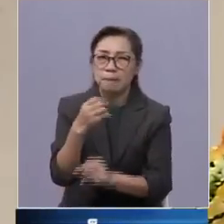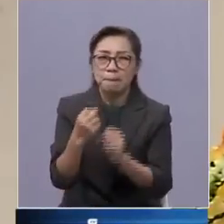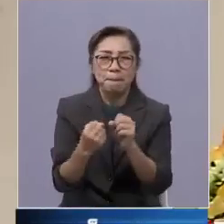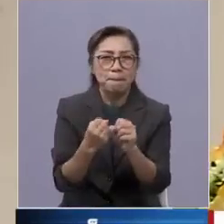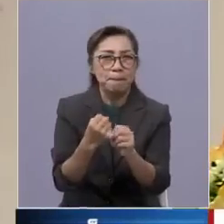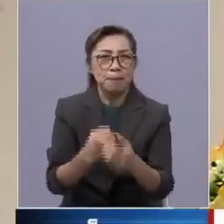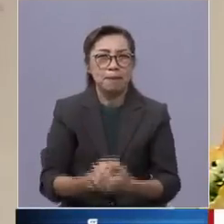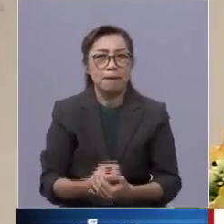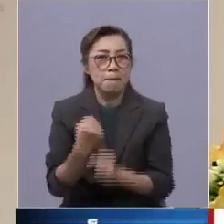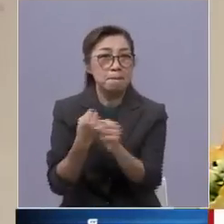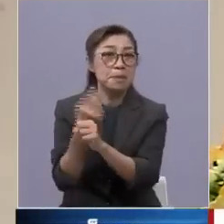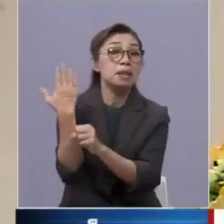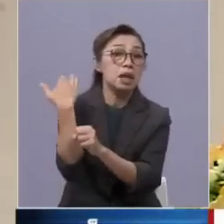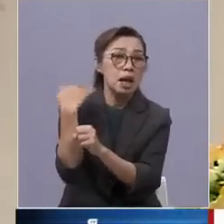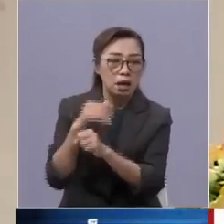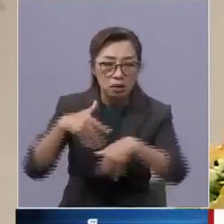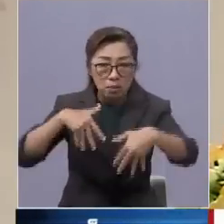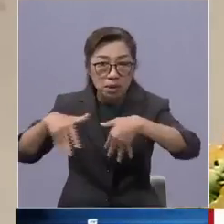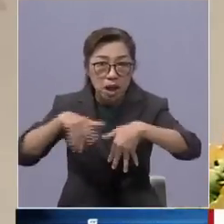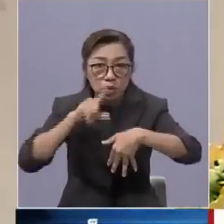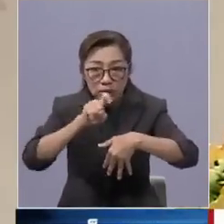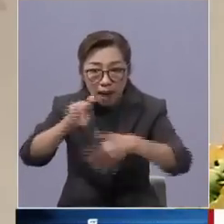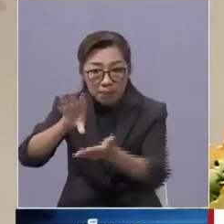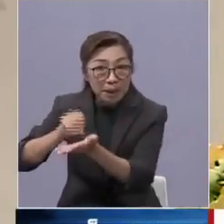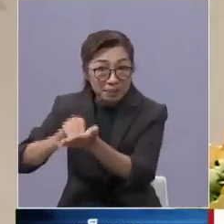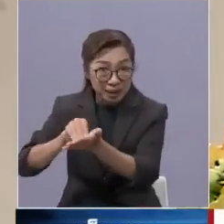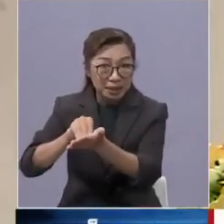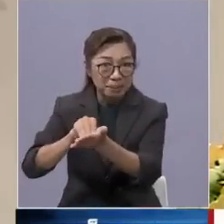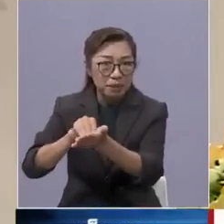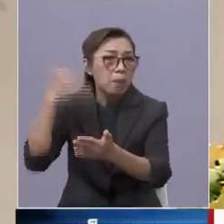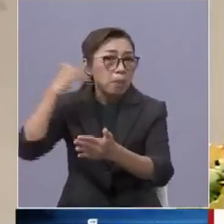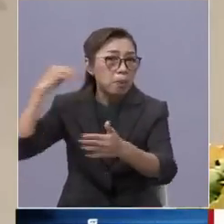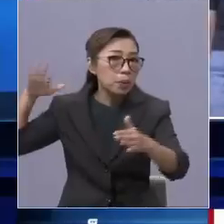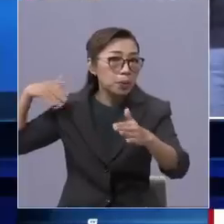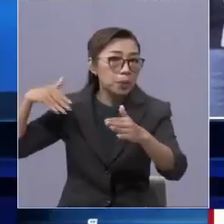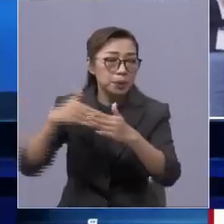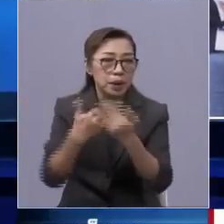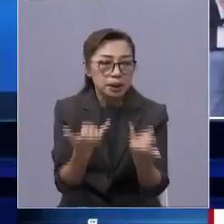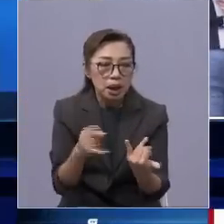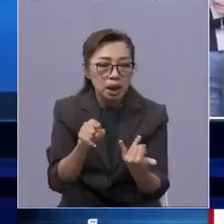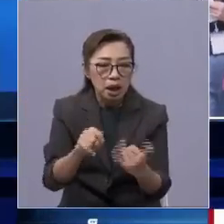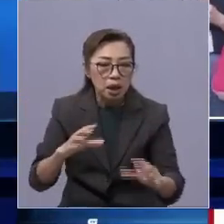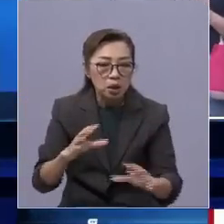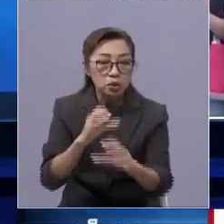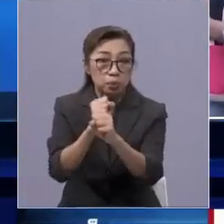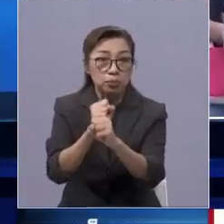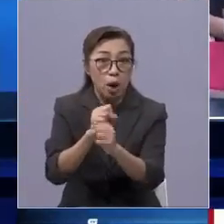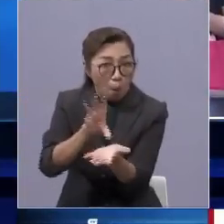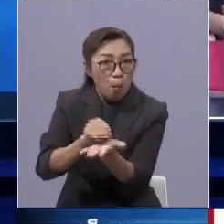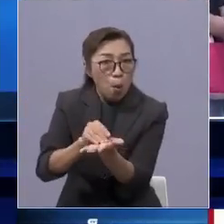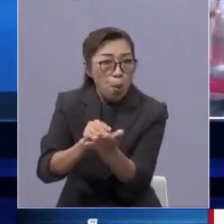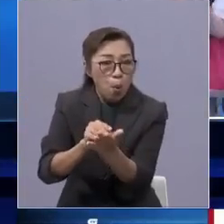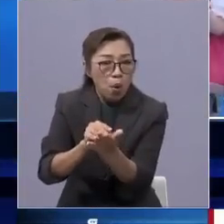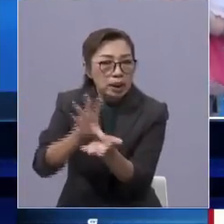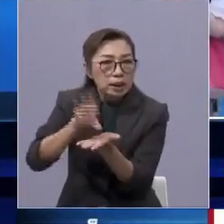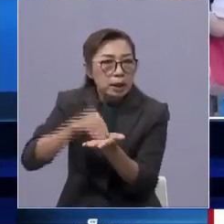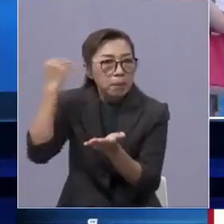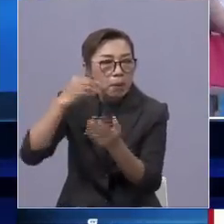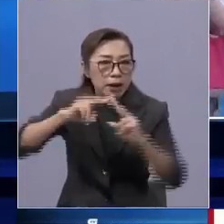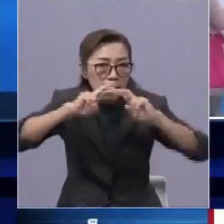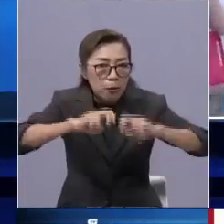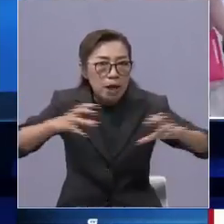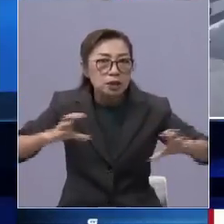แต่ปีที่ผ่านมาเนี่ยนะครับต่อเนื่องมาจนถึงปัจจุบันเนี่ยทางสถาบันพระปกเกล้าก็ยังเก็บข้อมูลอยู่นะแต่ว่าไม่ได้สังเคราะห์ออกม